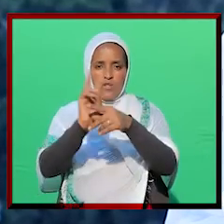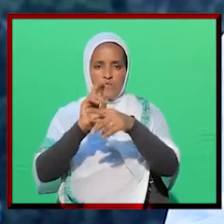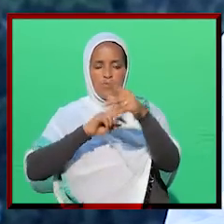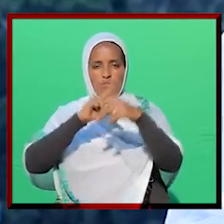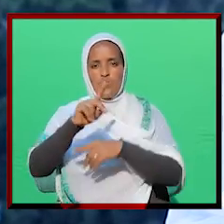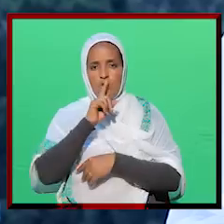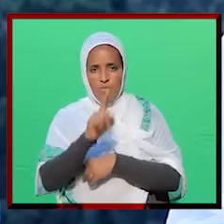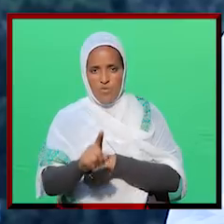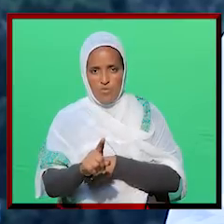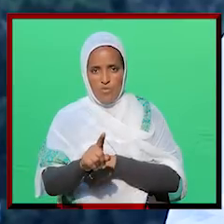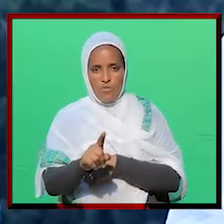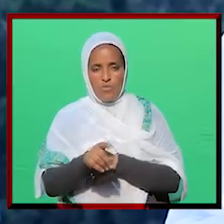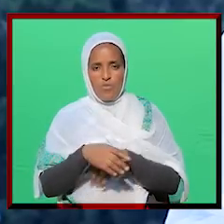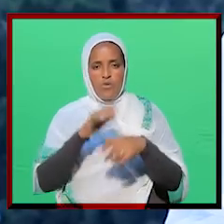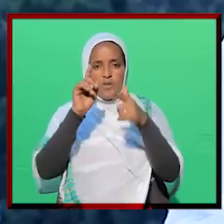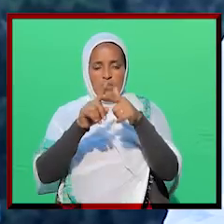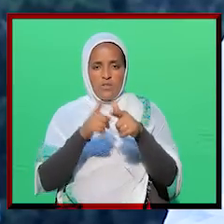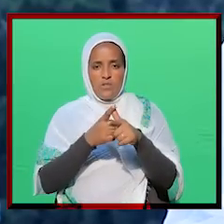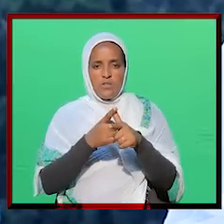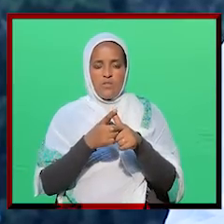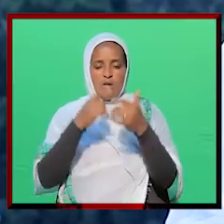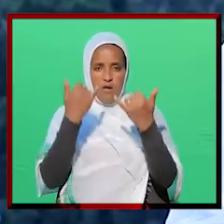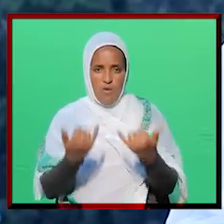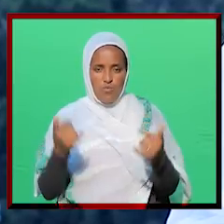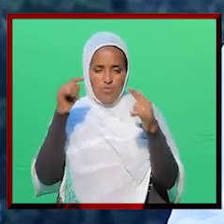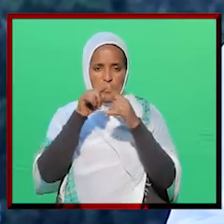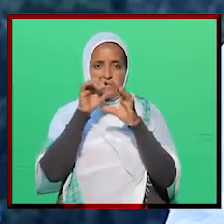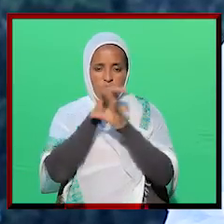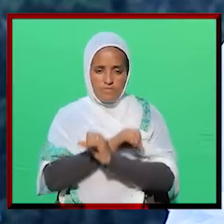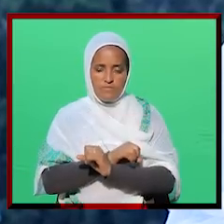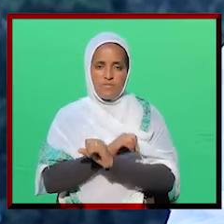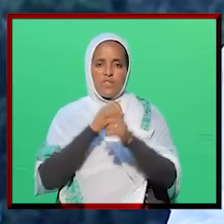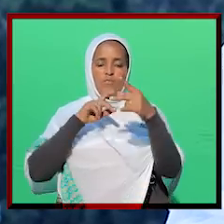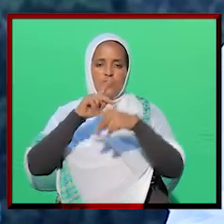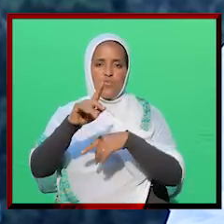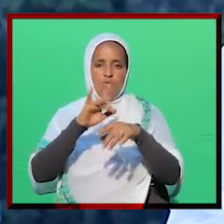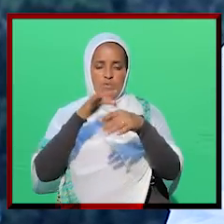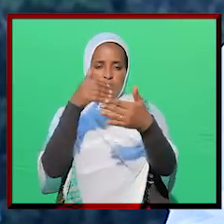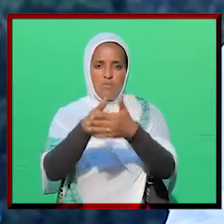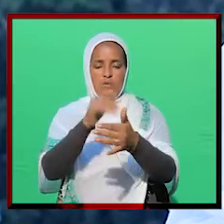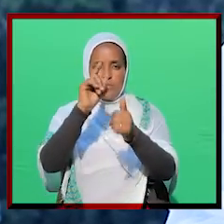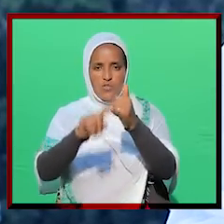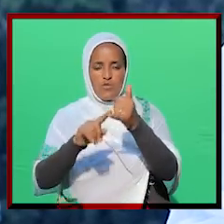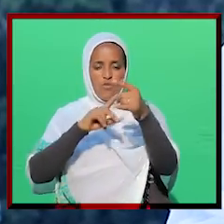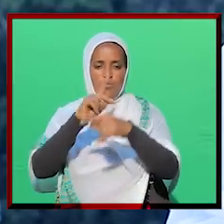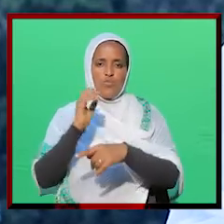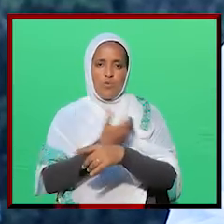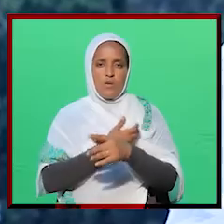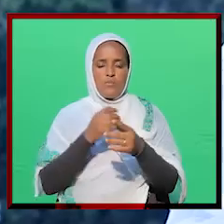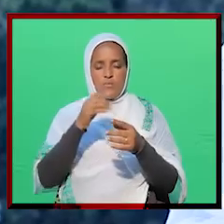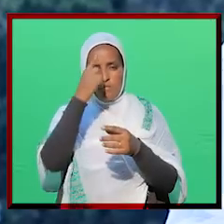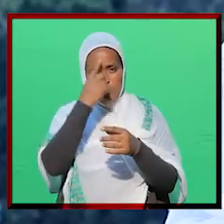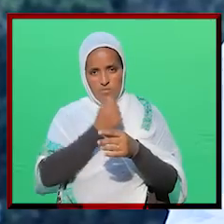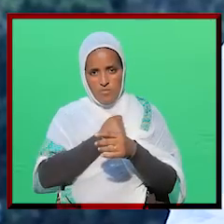መንፈሳዊ የቴሌቪዥን መርሃ ግብር ነው። እንግዲህ አሁን ወደ መጨረሻው መርሃ ግብራችን ላይ ደርሰናል። የመጨረሻው